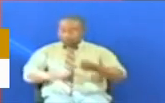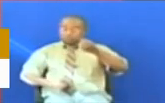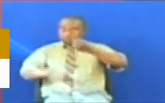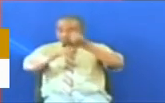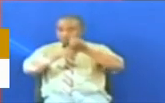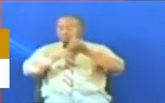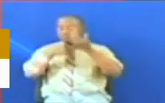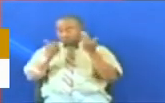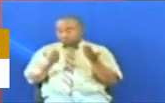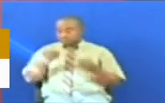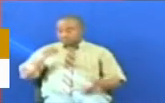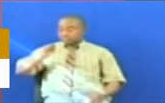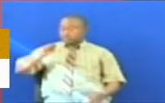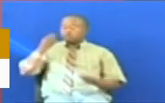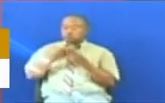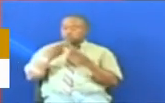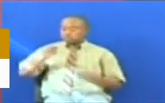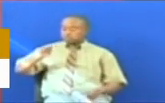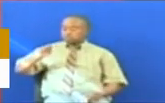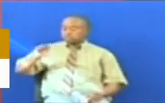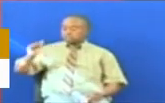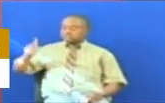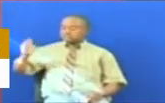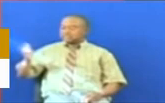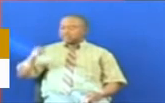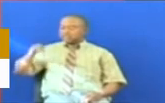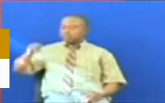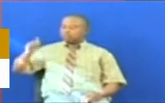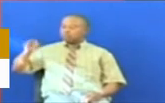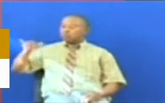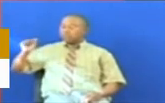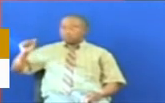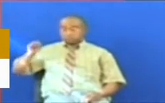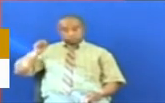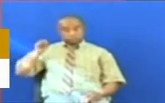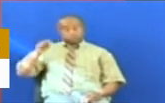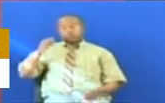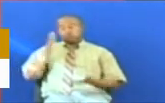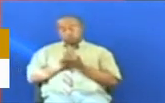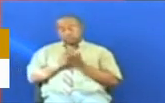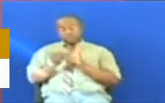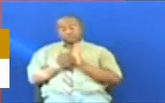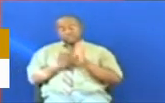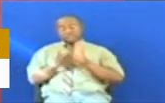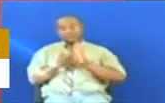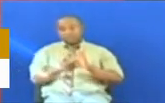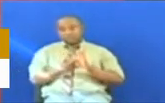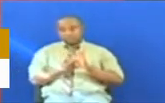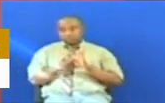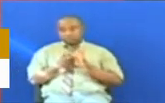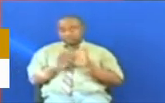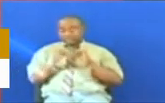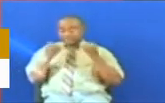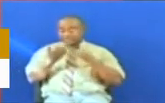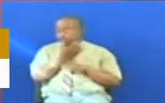kwamba sheria hii ni ya mfano na ni ya mfano kweli kweli, kwa sababu nadhani na taasisi nyingine zozote ambazo zina